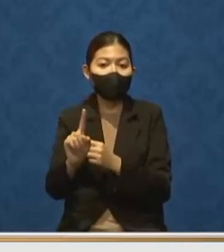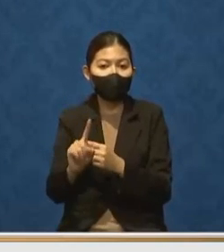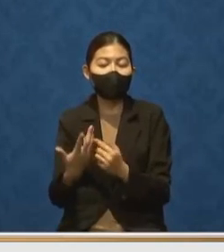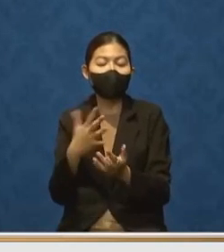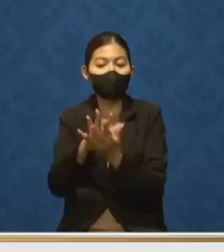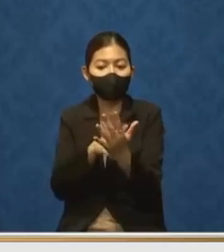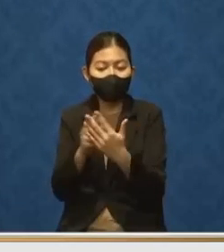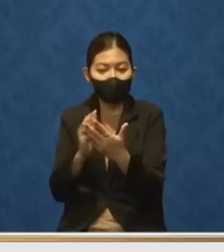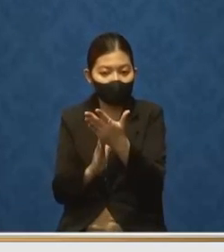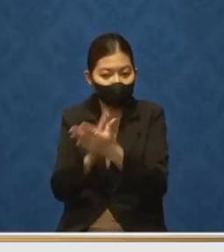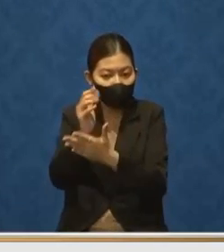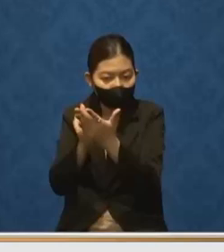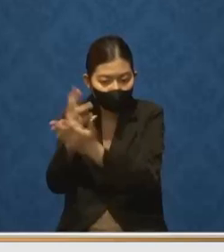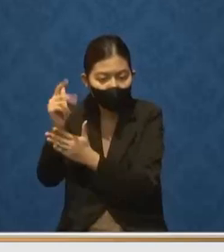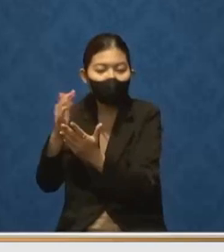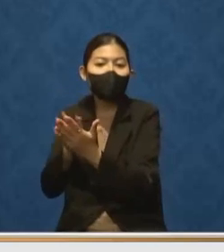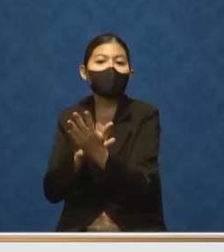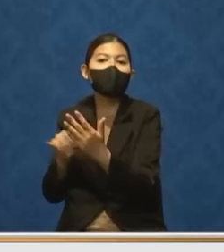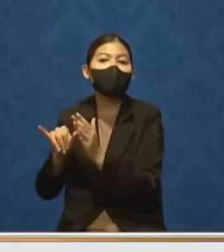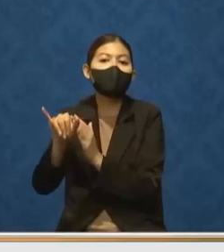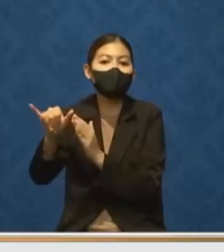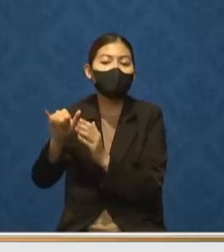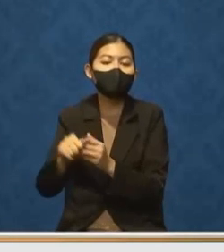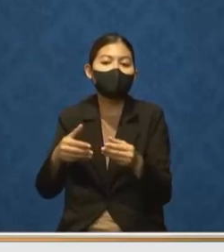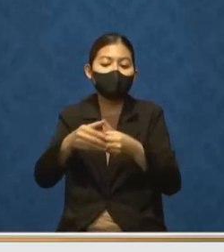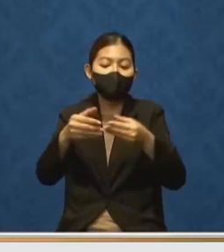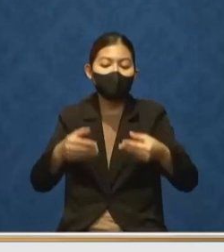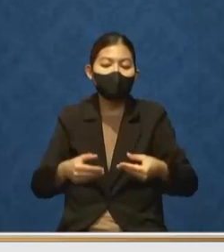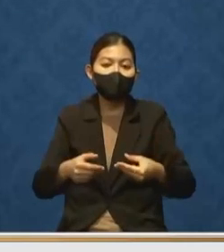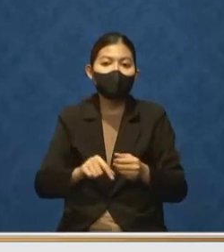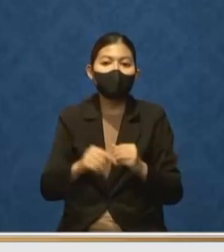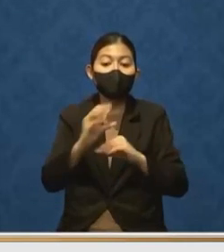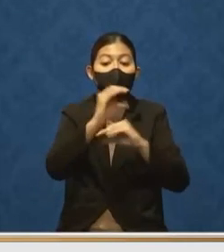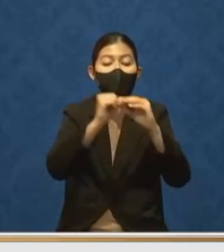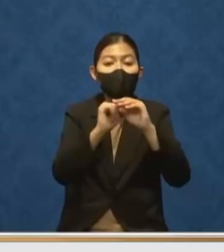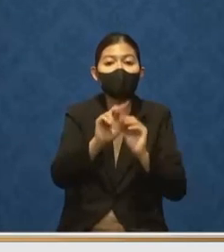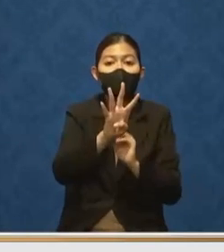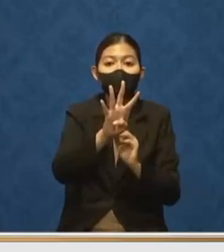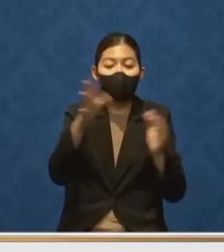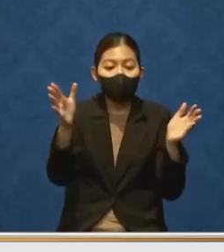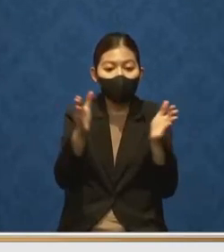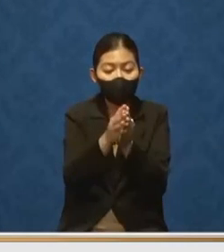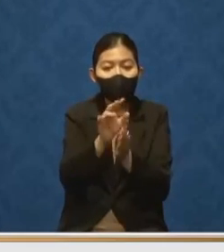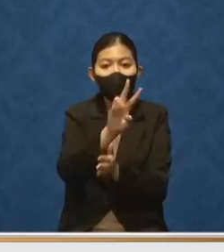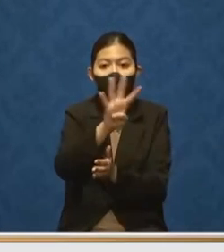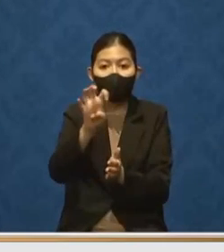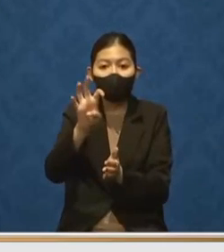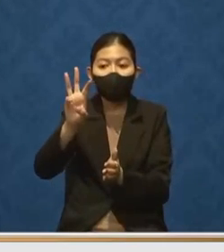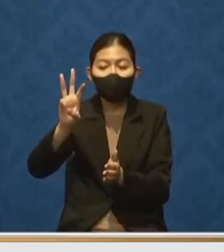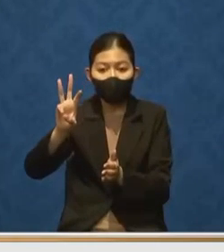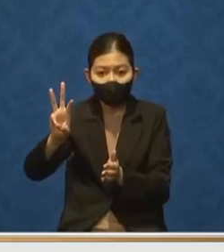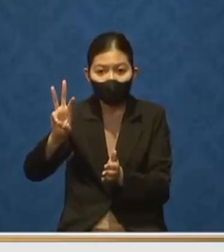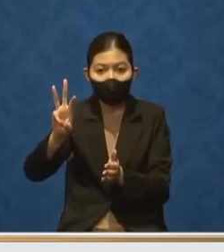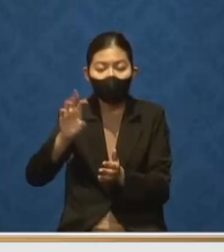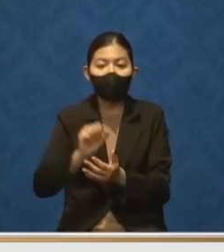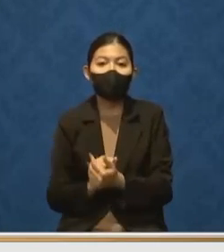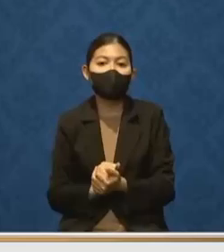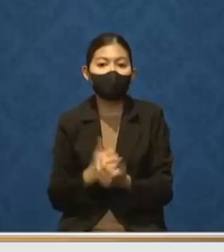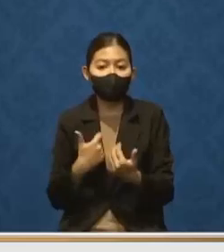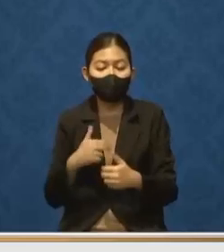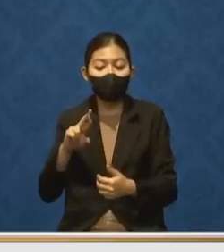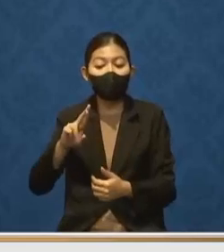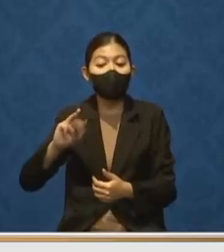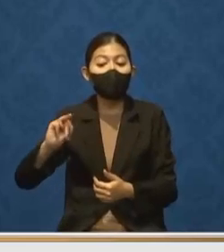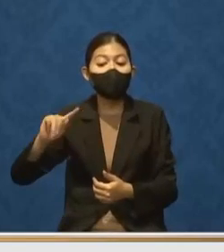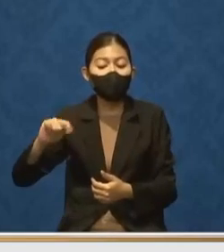าติและแผนแม่บทภายใต้ยุทธศาสตร์ชาติจำนวน406โครงการซึ่งขณะนี้รัฐบาลคณะรัฐมนตรีให้ความเห็นชอบ